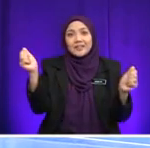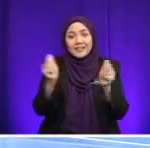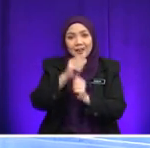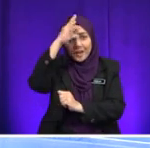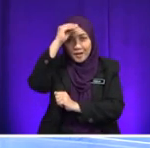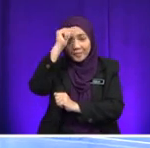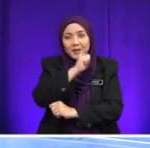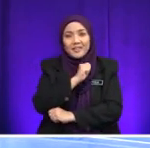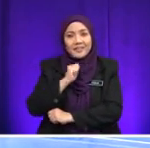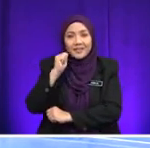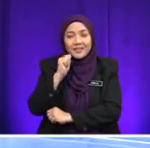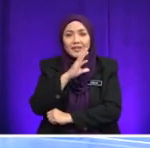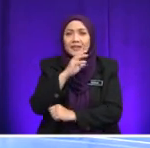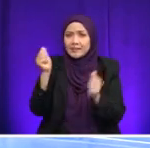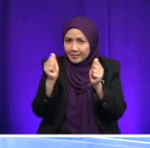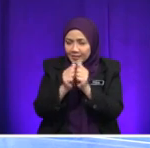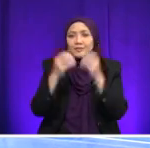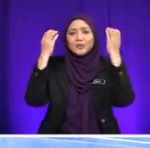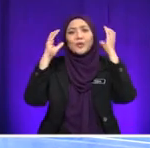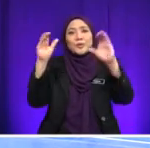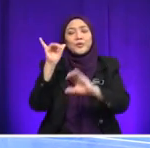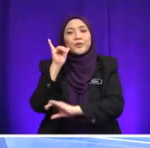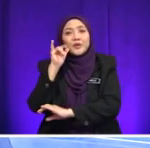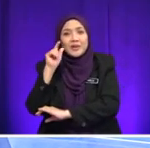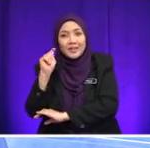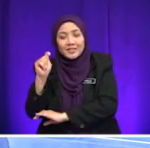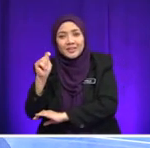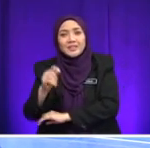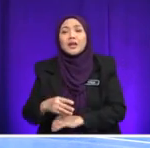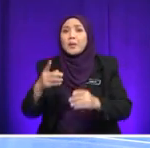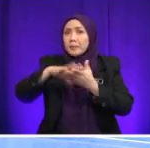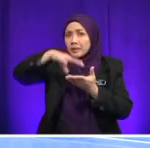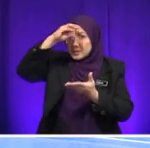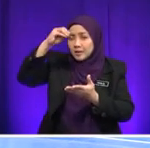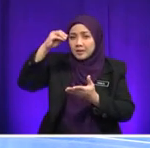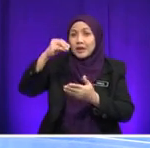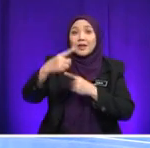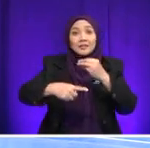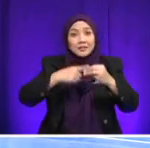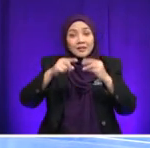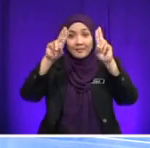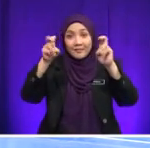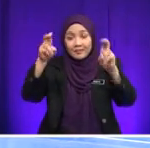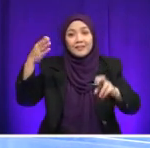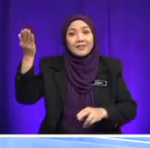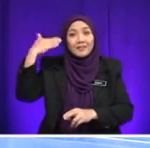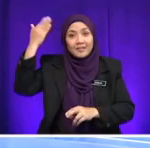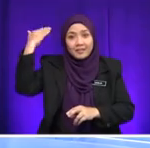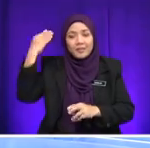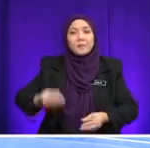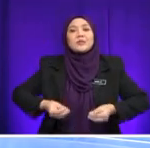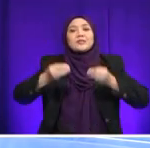kita belajar tentang sejarah pada hari ini ya Sejarah tingkatan 4 penyerahan serawa kepada kerajaan